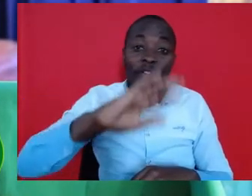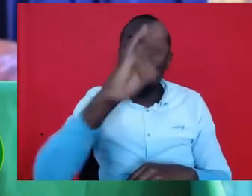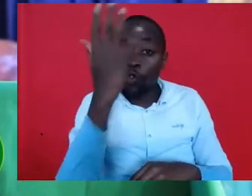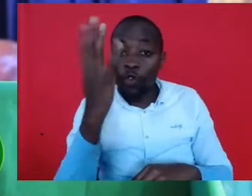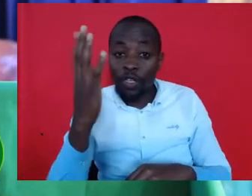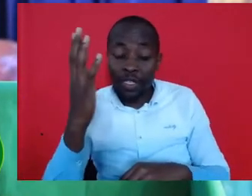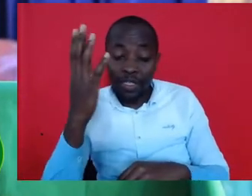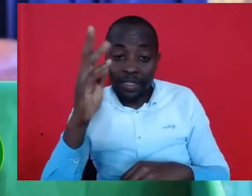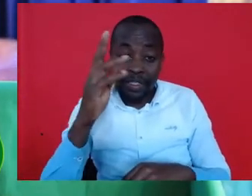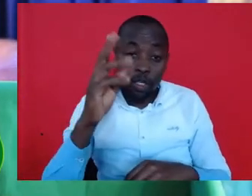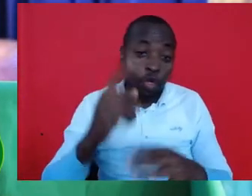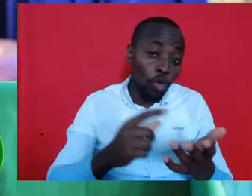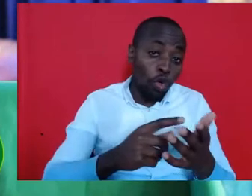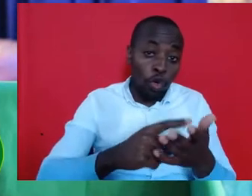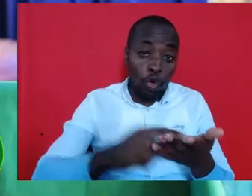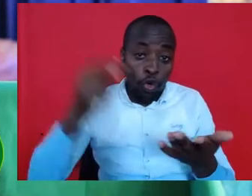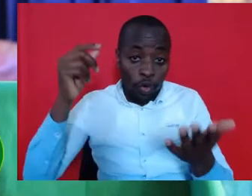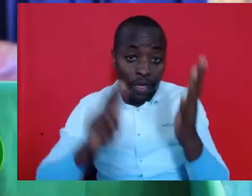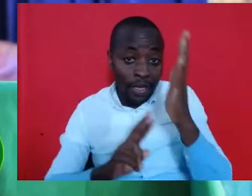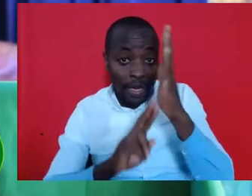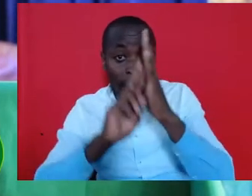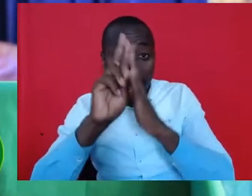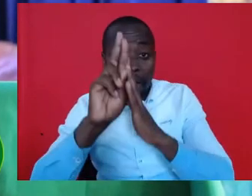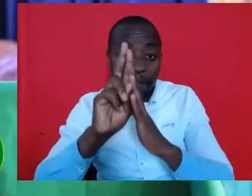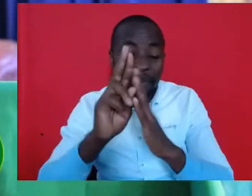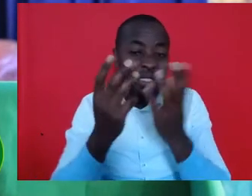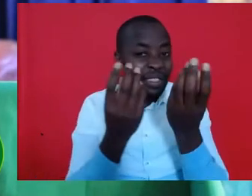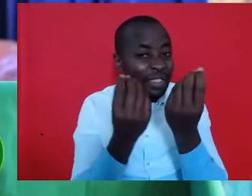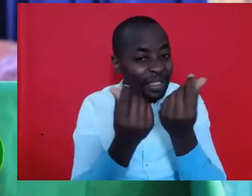Kupanda sio kazi rahisi. Jana tumepanda kamlima.